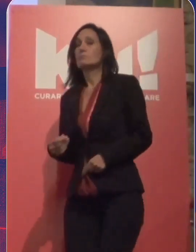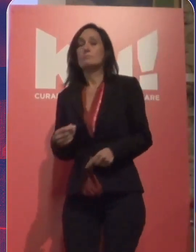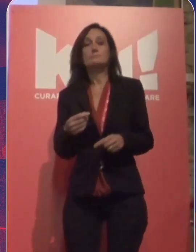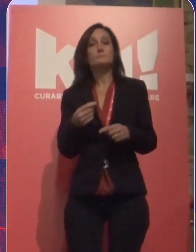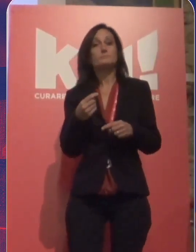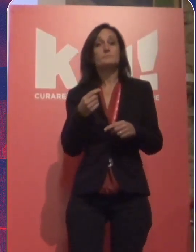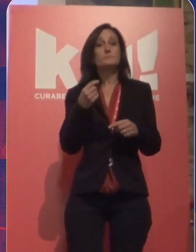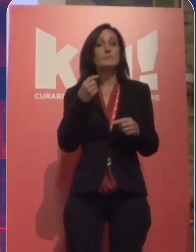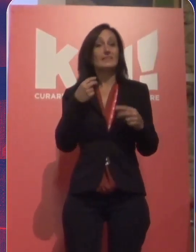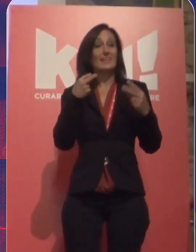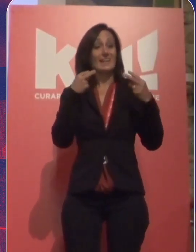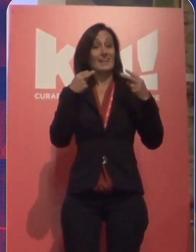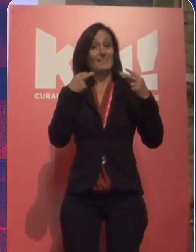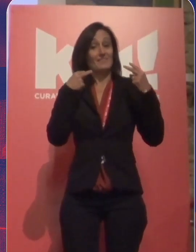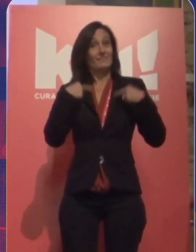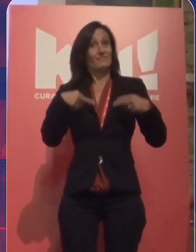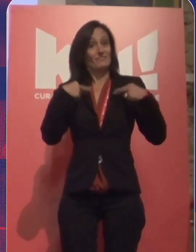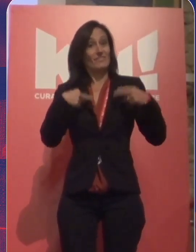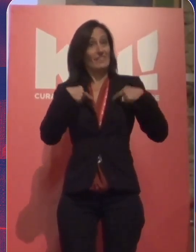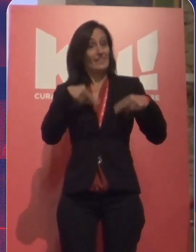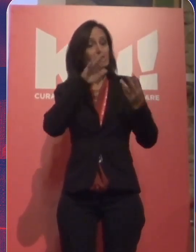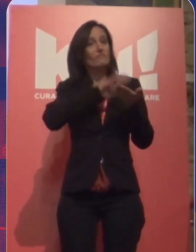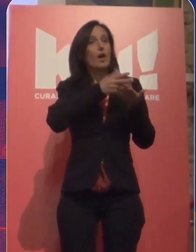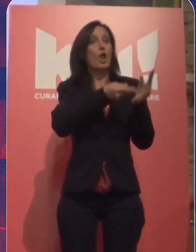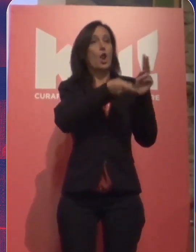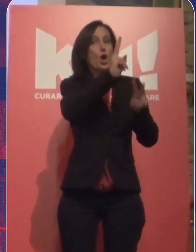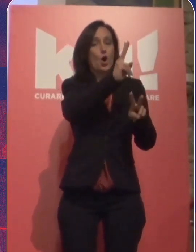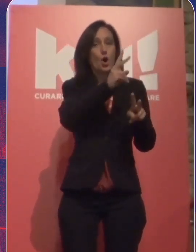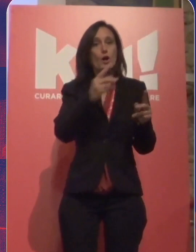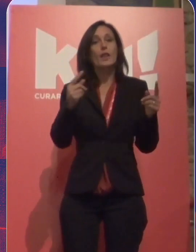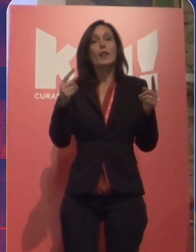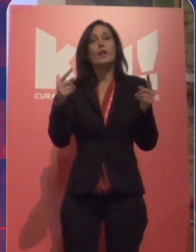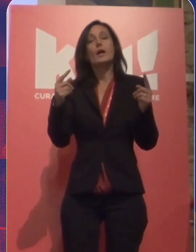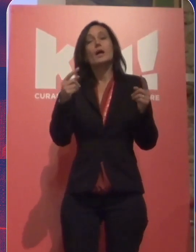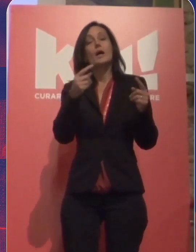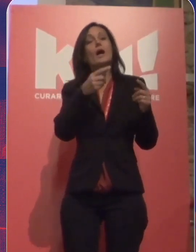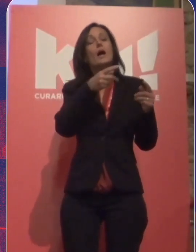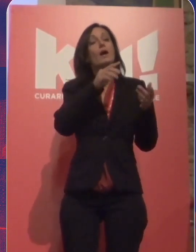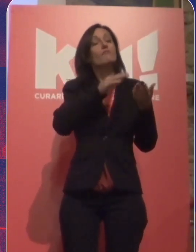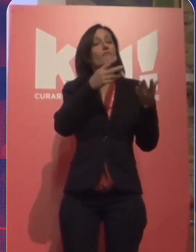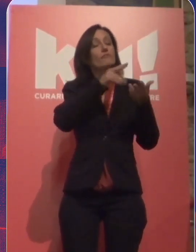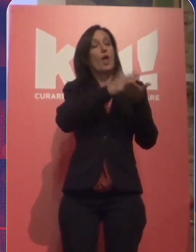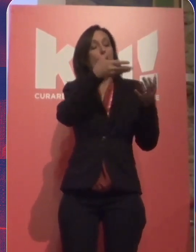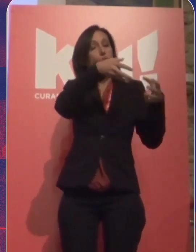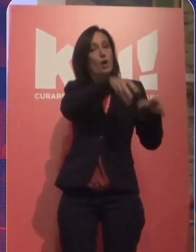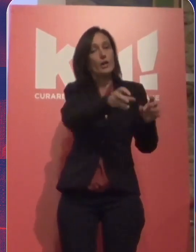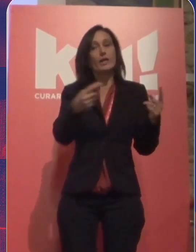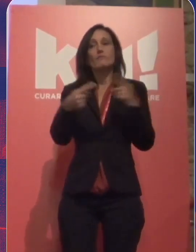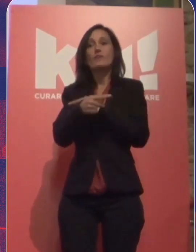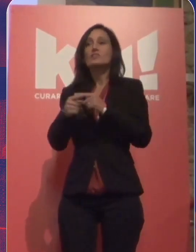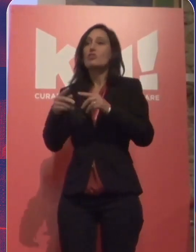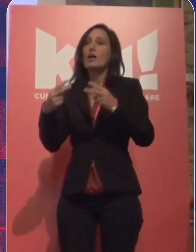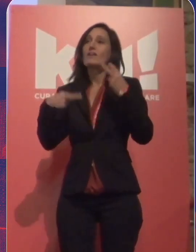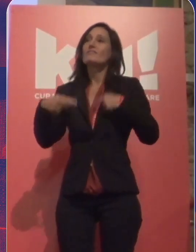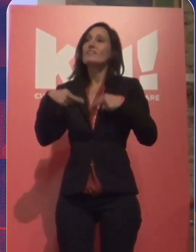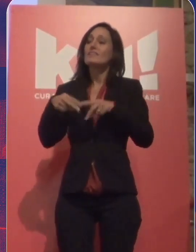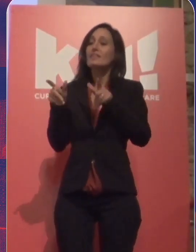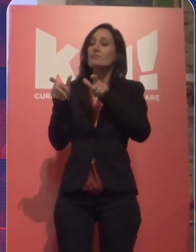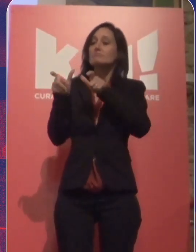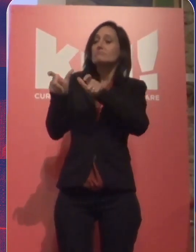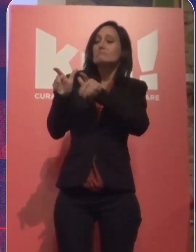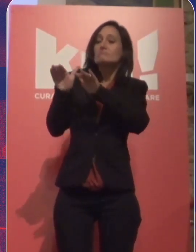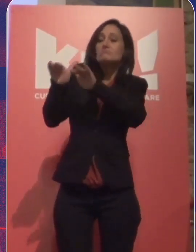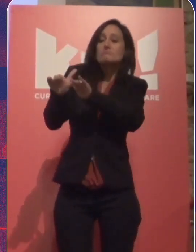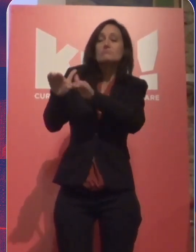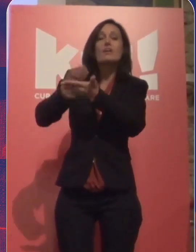questo si consumava prima del copit si consumava prima del covip e metteva diciamo